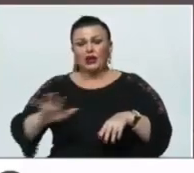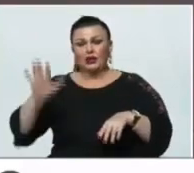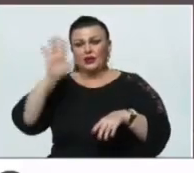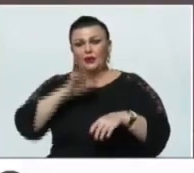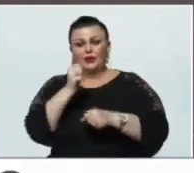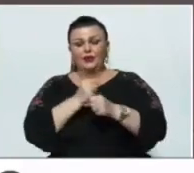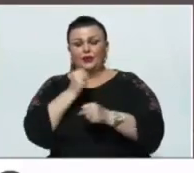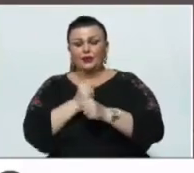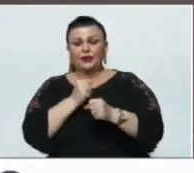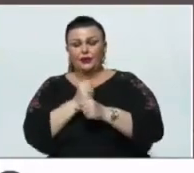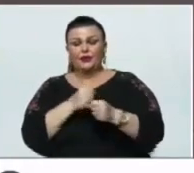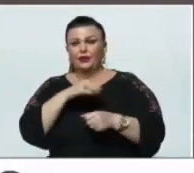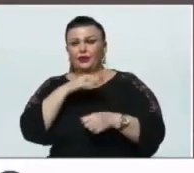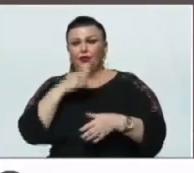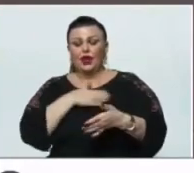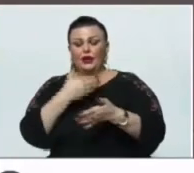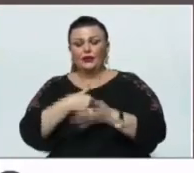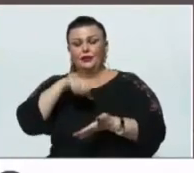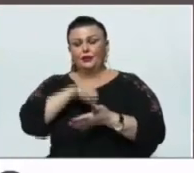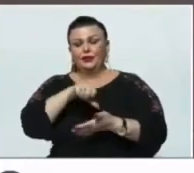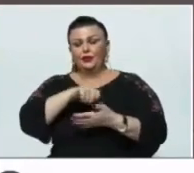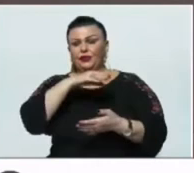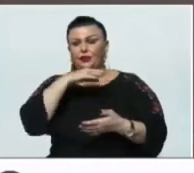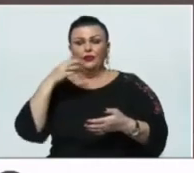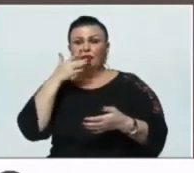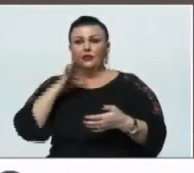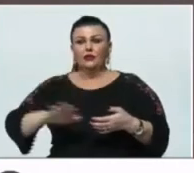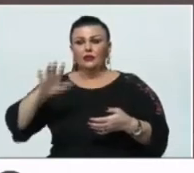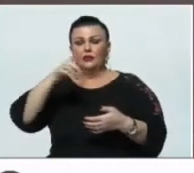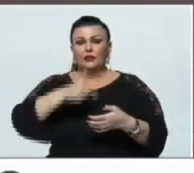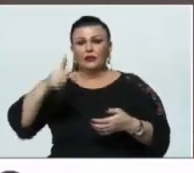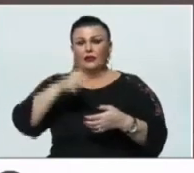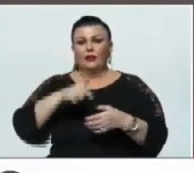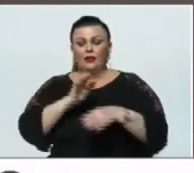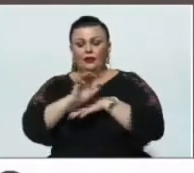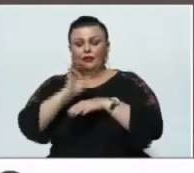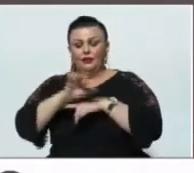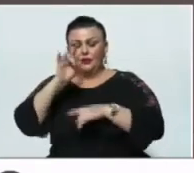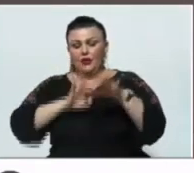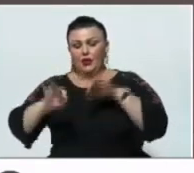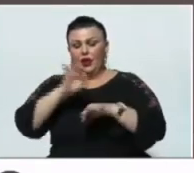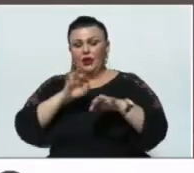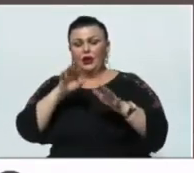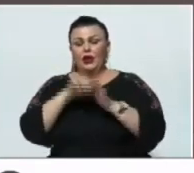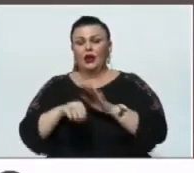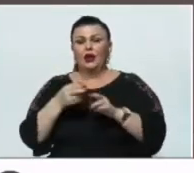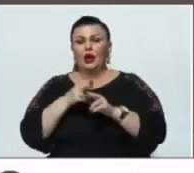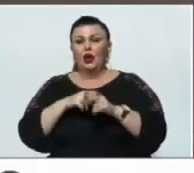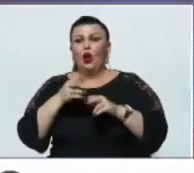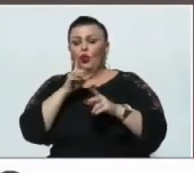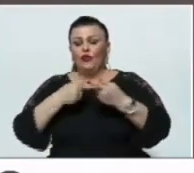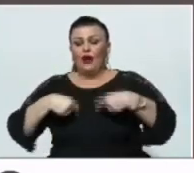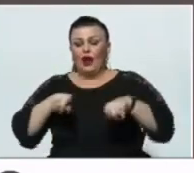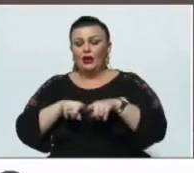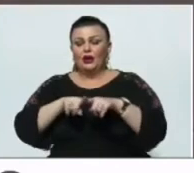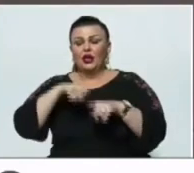üçün əcnəbi vətəndaşlarla bizim könüllülər təşkilatı da daha çox əcnəbi şəxslərə yönəlik layihələr həyata keçirir. Amma hesab edirəm, bu dönəmdə də kifayət